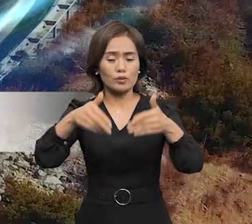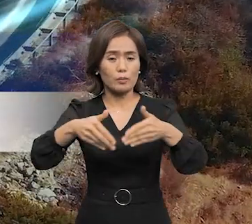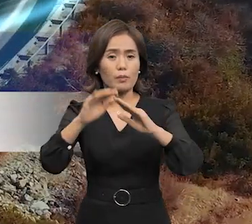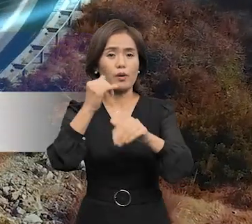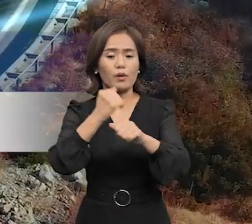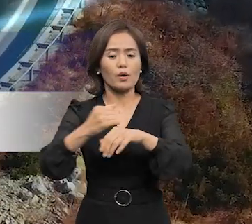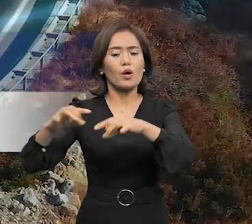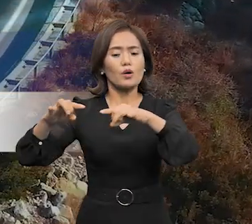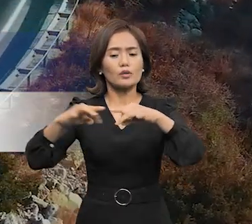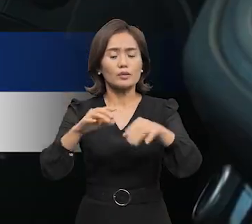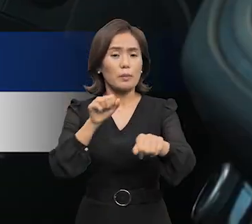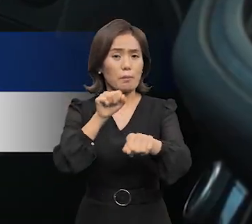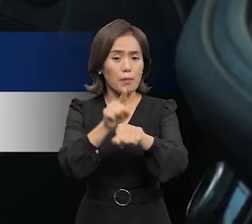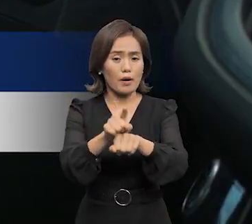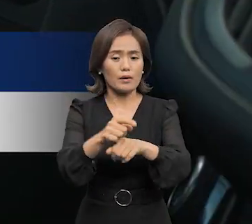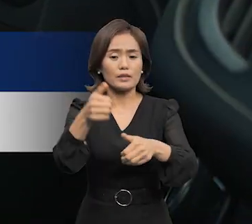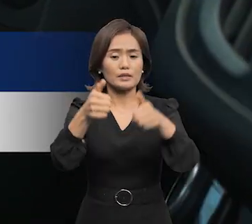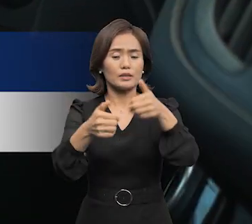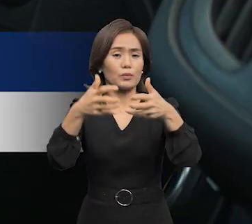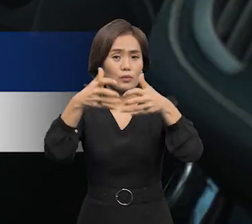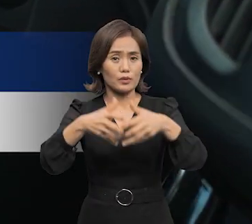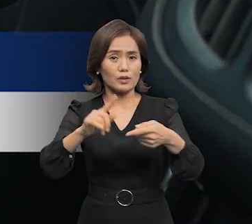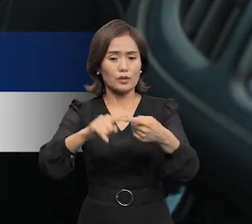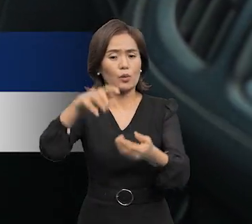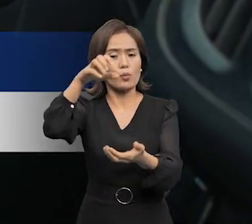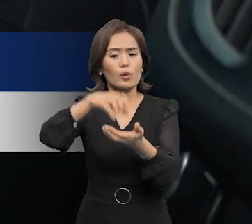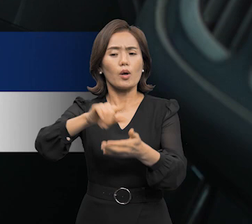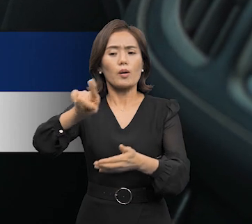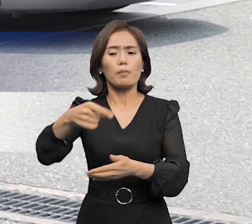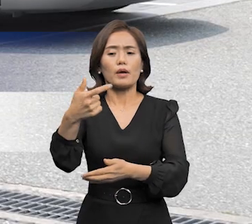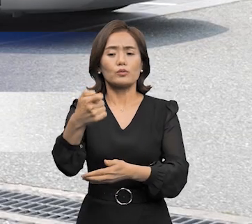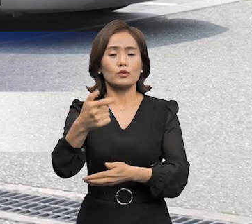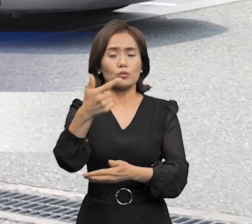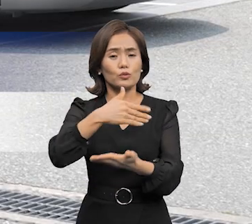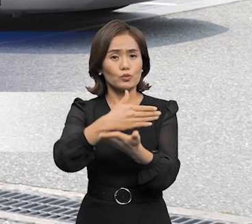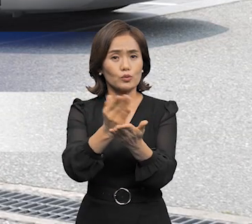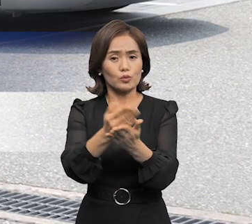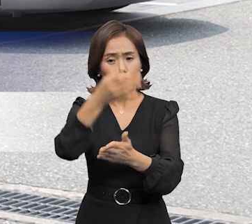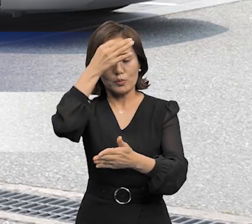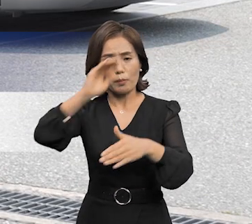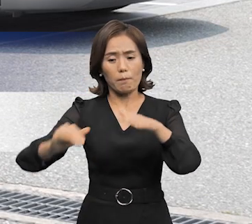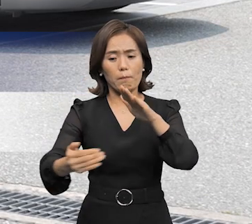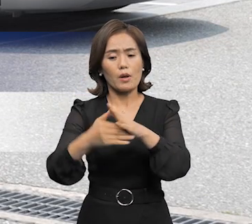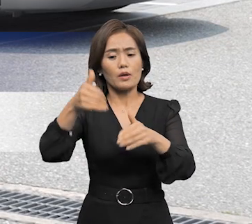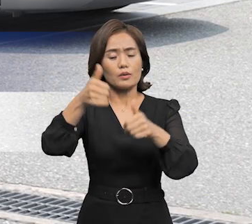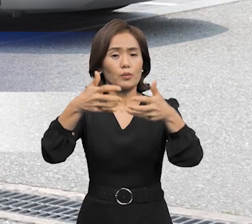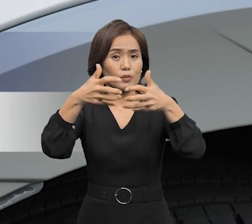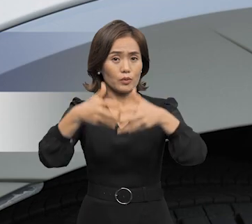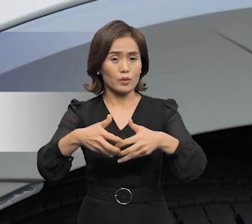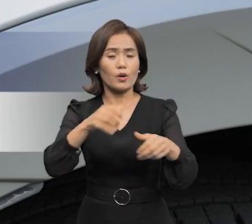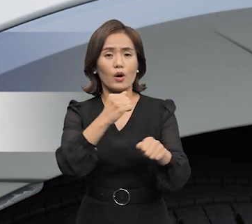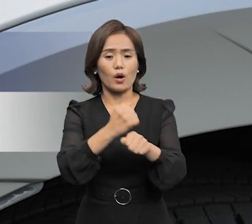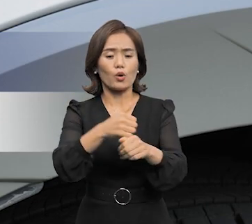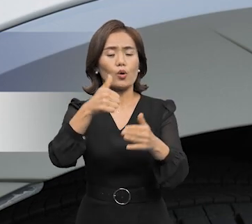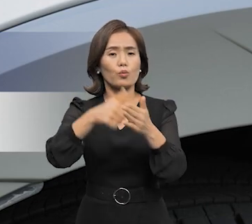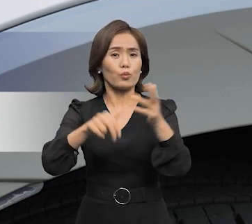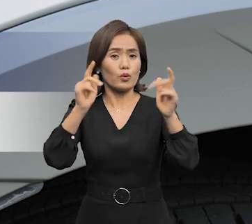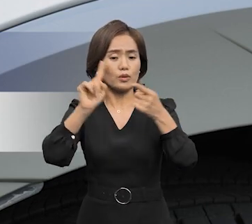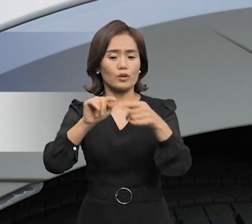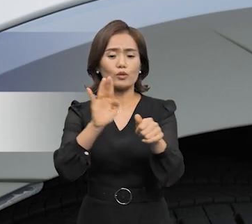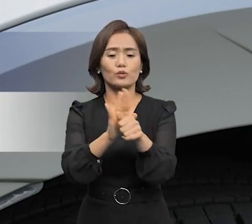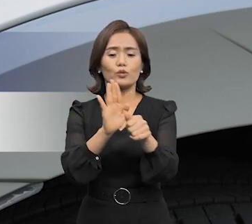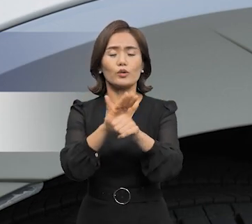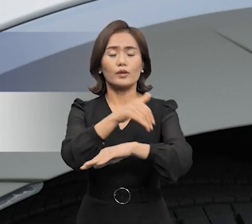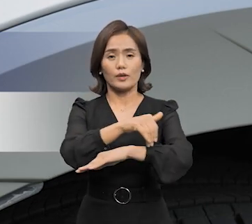구축된 전자파 적합성 시험 장비 등 총 166종의 최첨단 시험 계측 장비를 부품 기업 등에